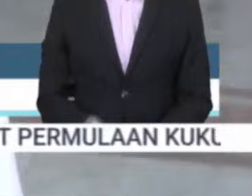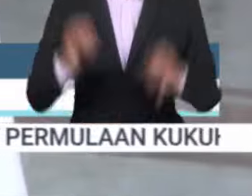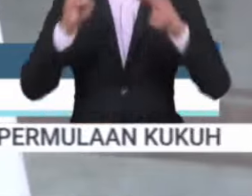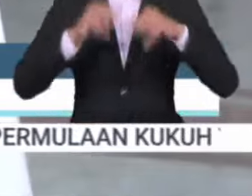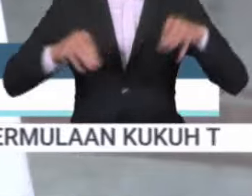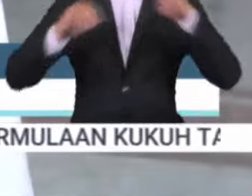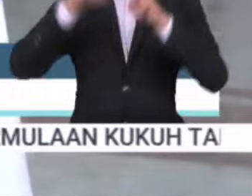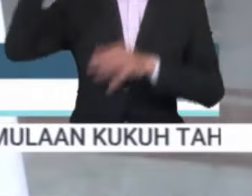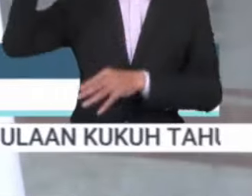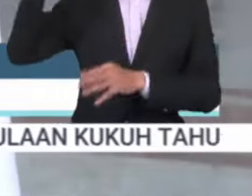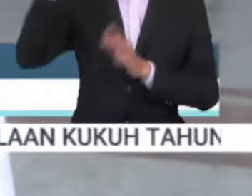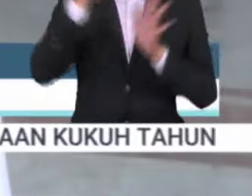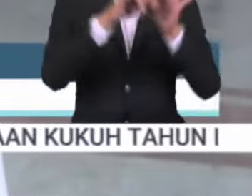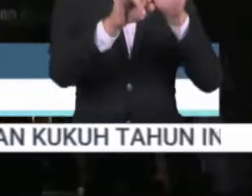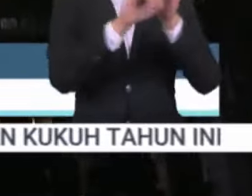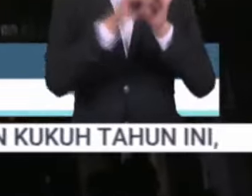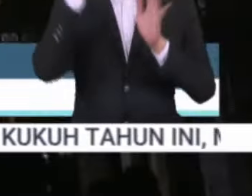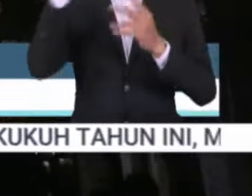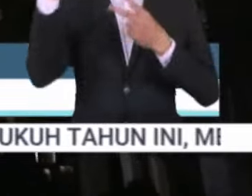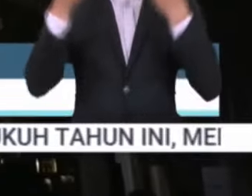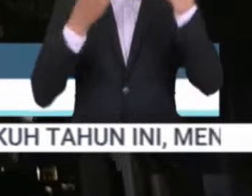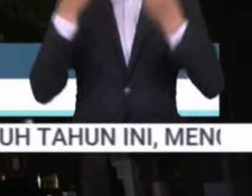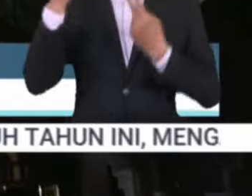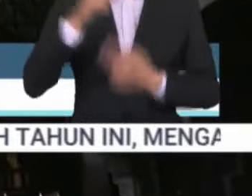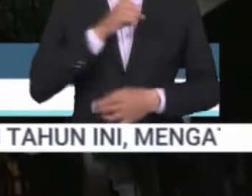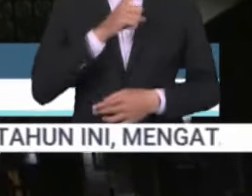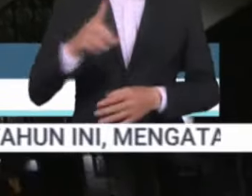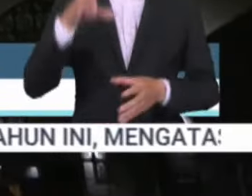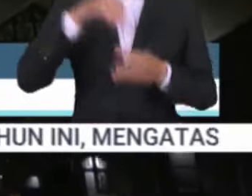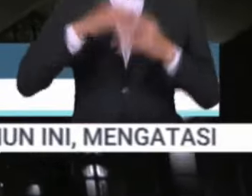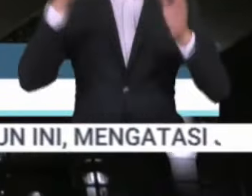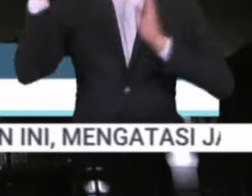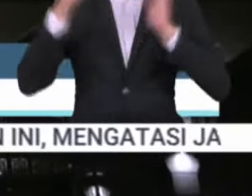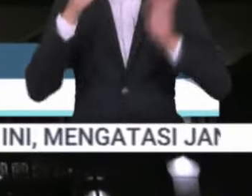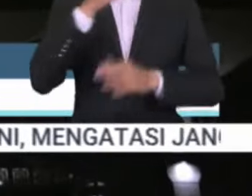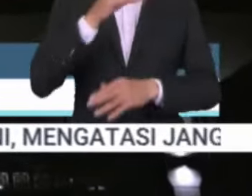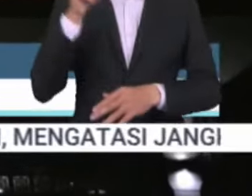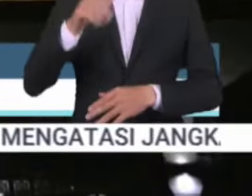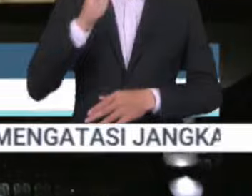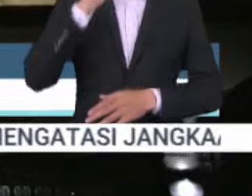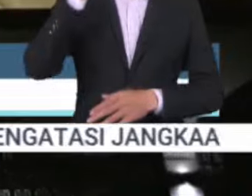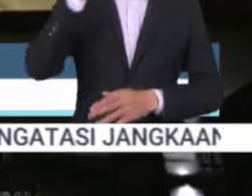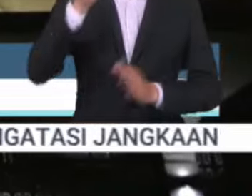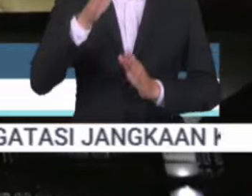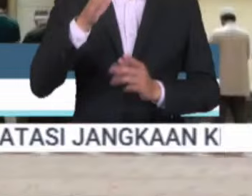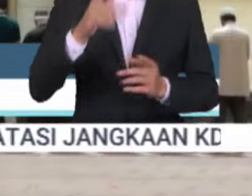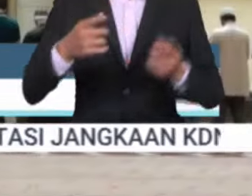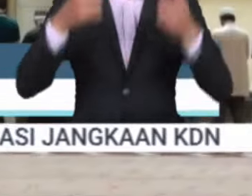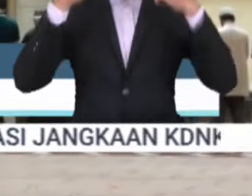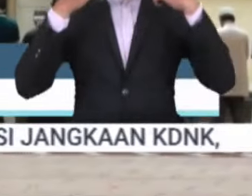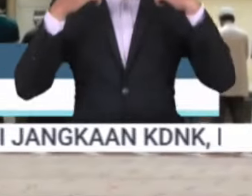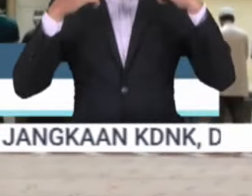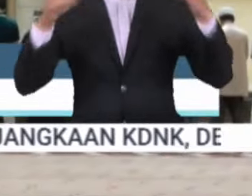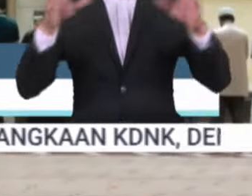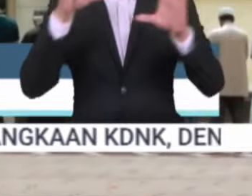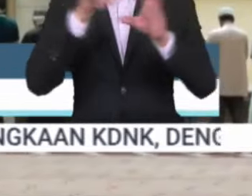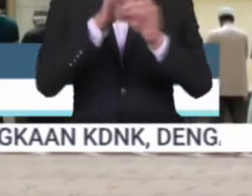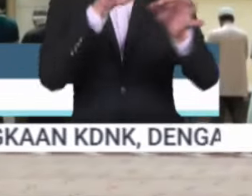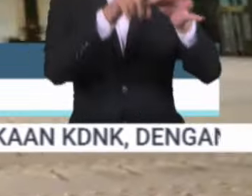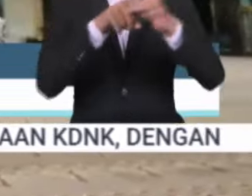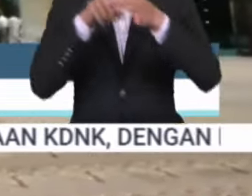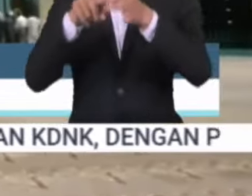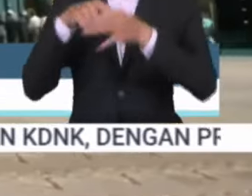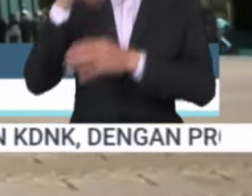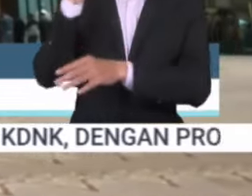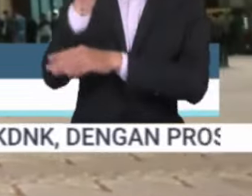Masjid Putra menjadi ikon pelancong Islam di negara kita dan ini akan lebih memperkenalkan, menjadi daya tarikan,